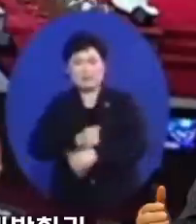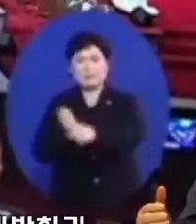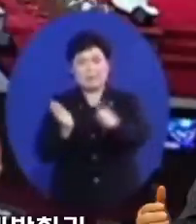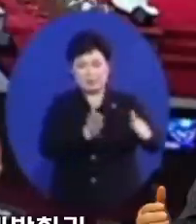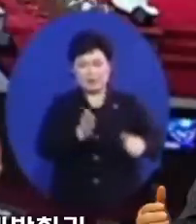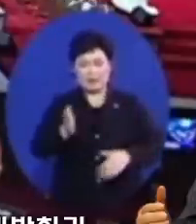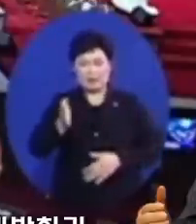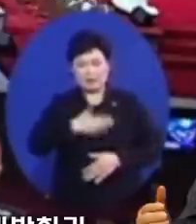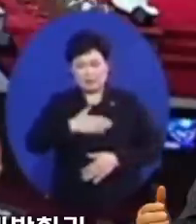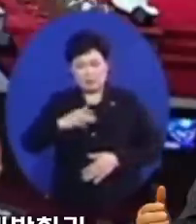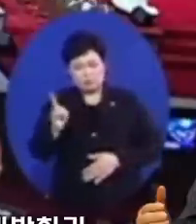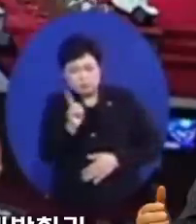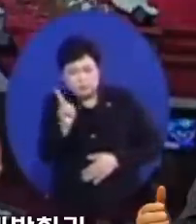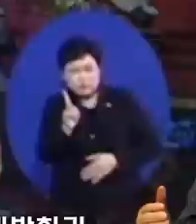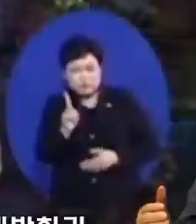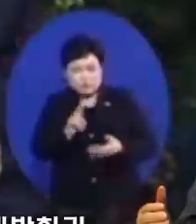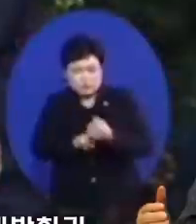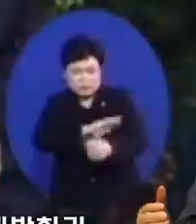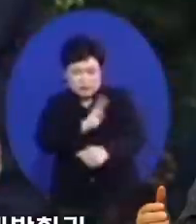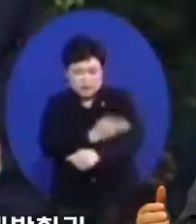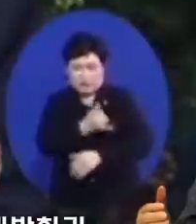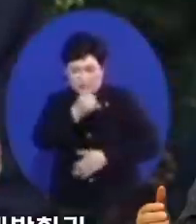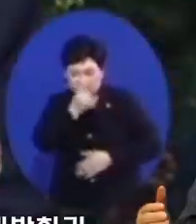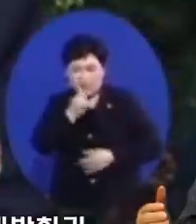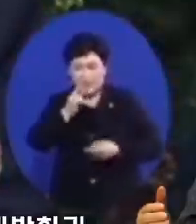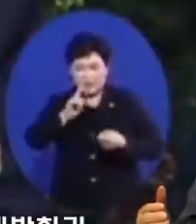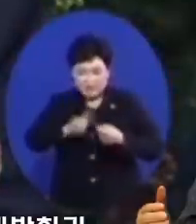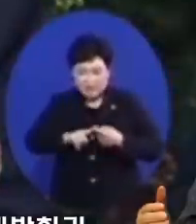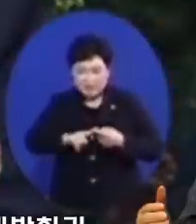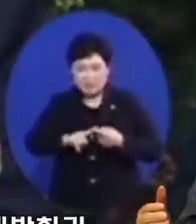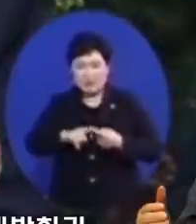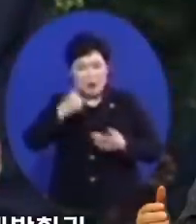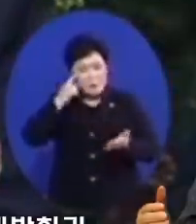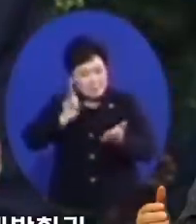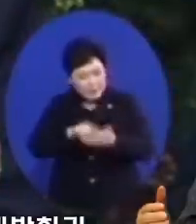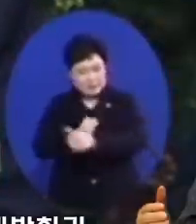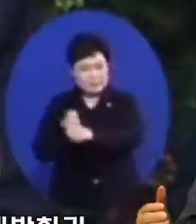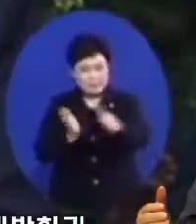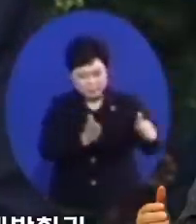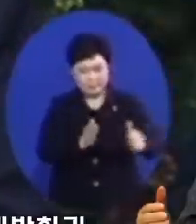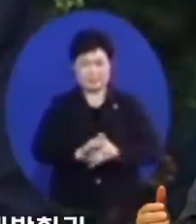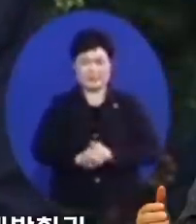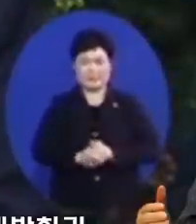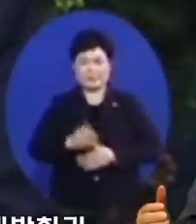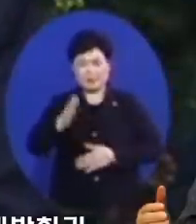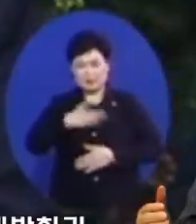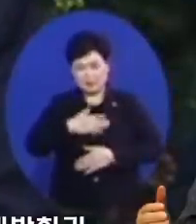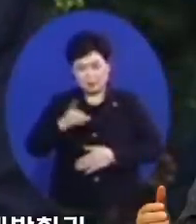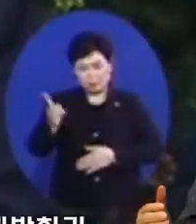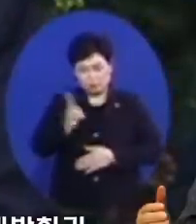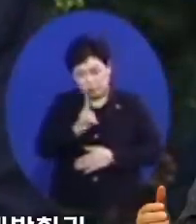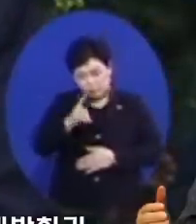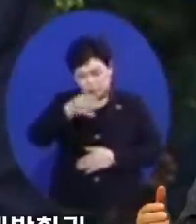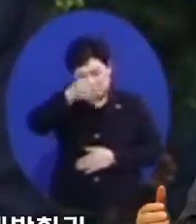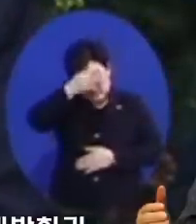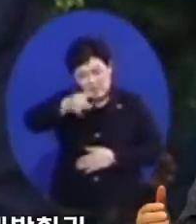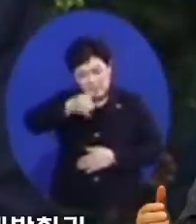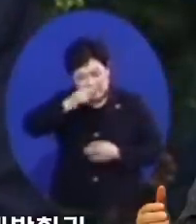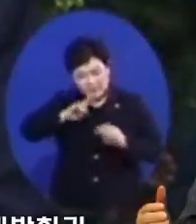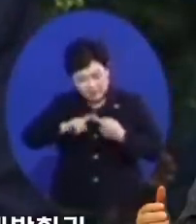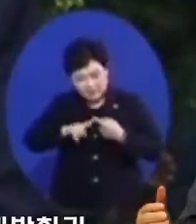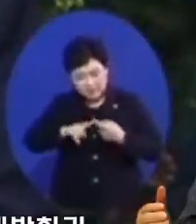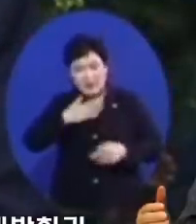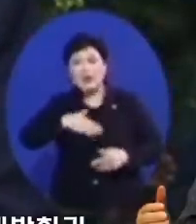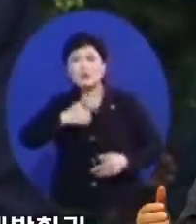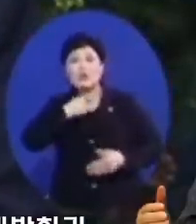어떤 잠재력이 있는가? 하나님이 그냥 보내주지 않고 잠재력을 주어서 보냈는데 내게 어떠한 잠재력이 있는가? 그것을